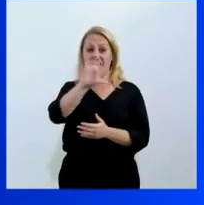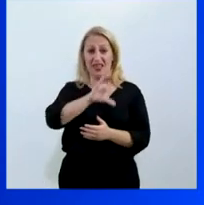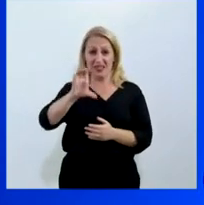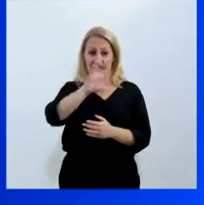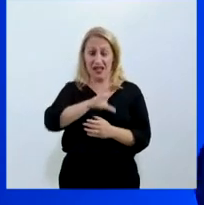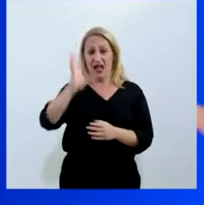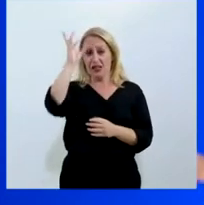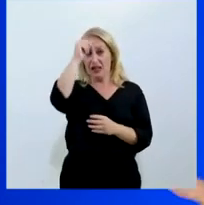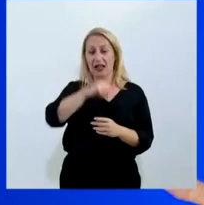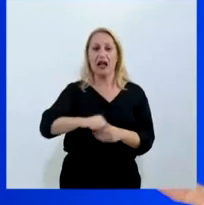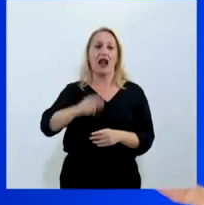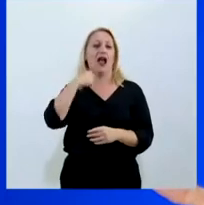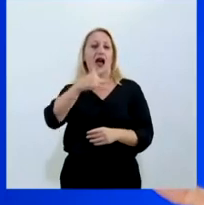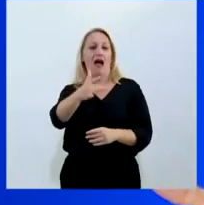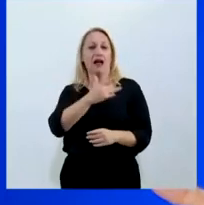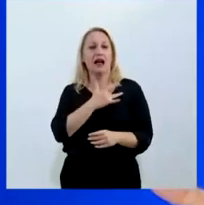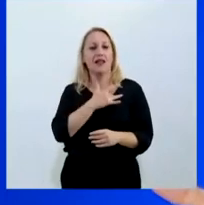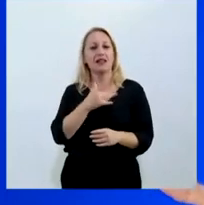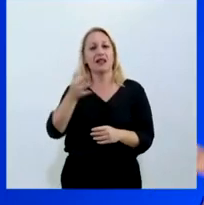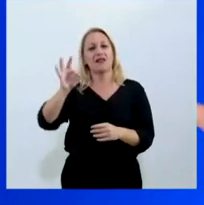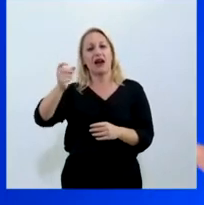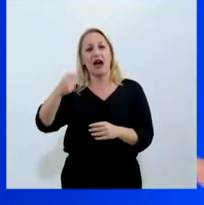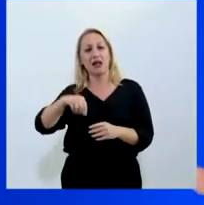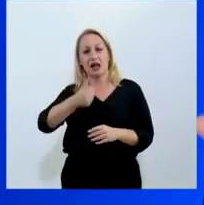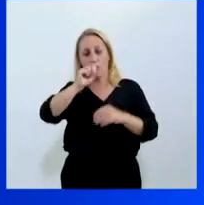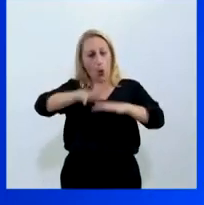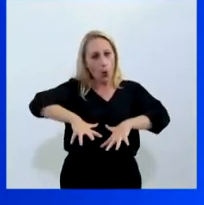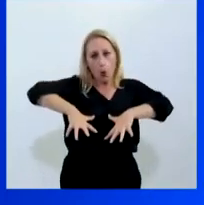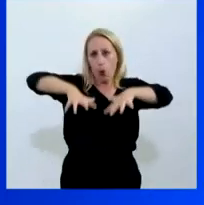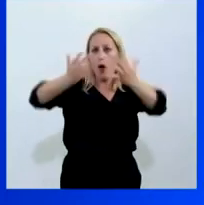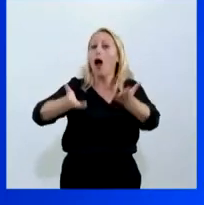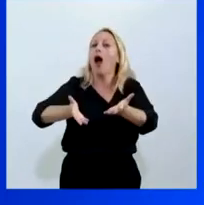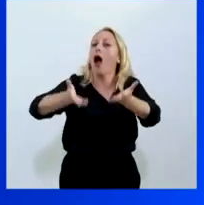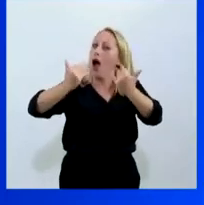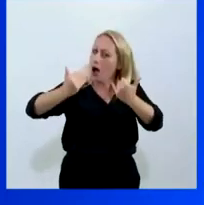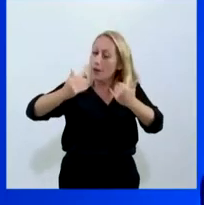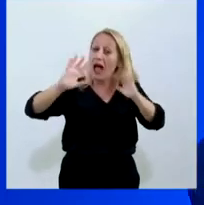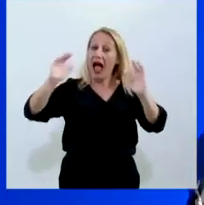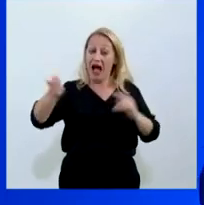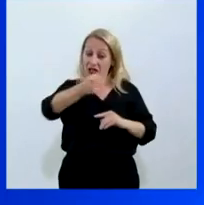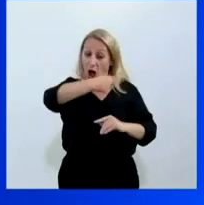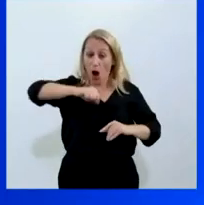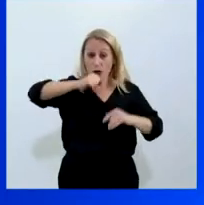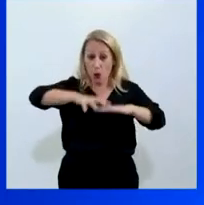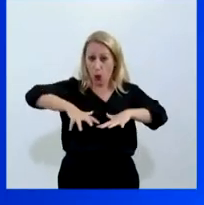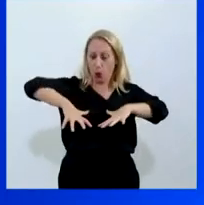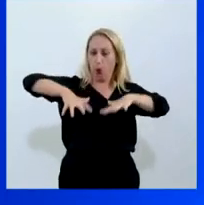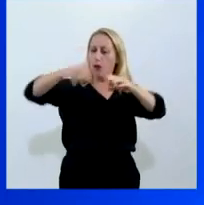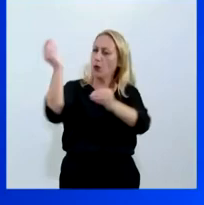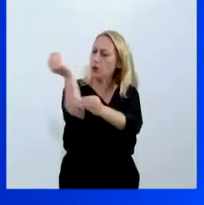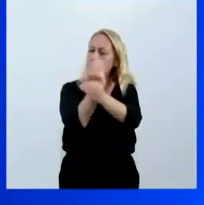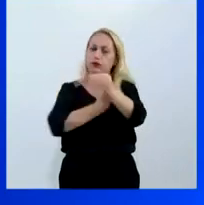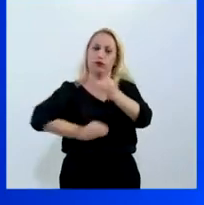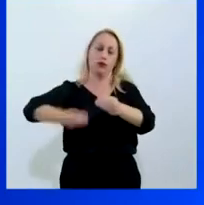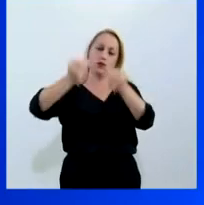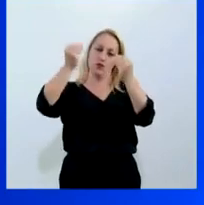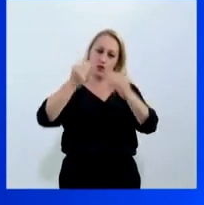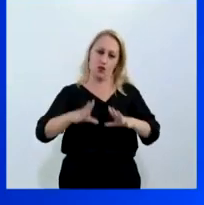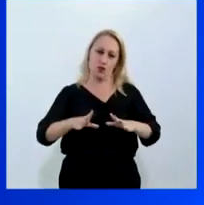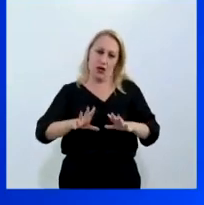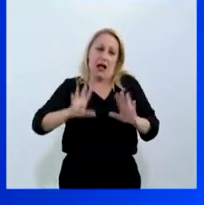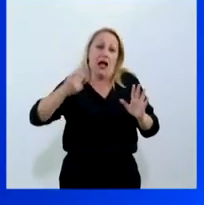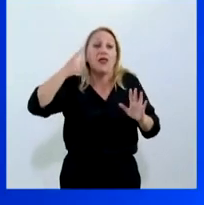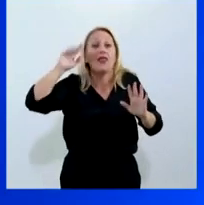Τρίκαλα, η Καρδίτσα, τα Φάρσαλα δεν πλημμύρισαν. Αν είχαν πλημμυρίσει και αυτές οι πόλεις, τα πράγματα θα ήταν ακόμα χειρότερα. Δεν ξέρω αν γι'